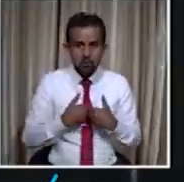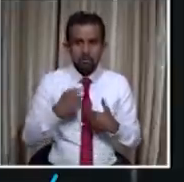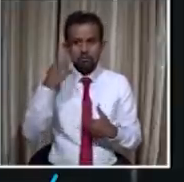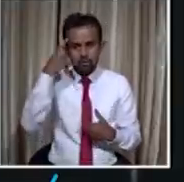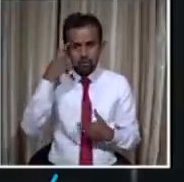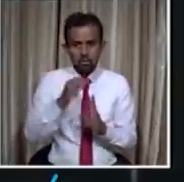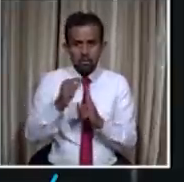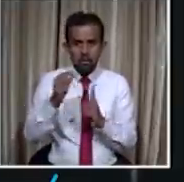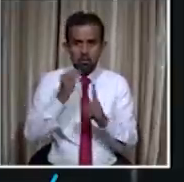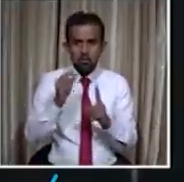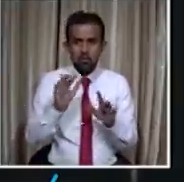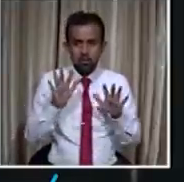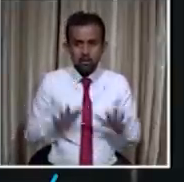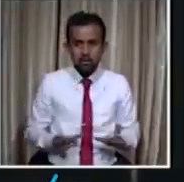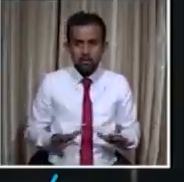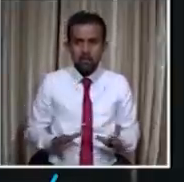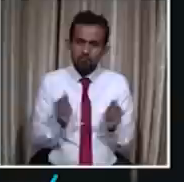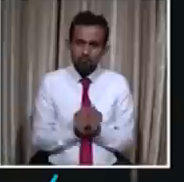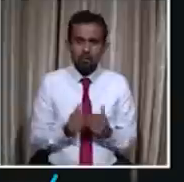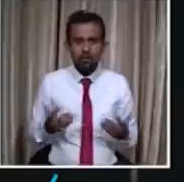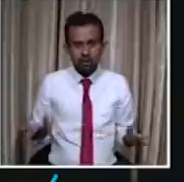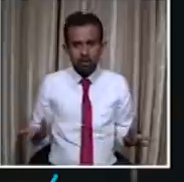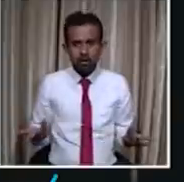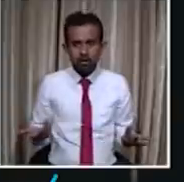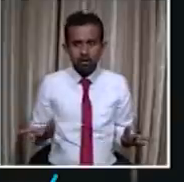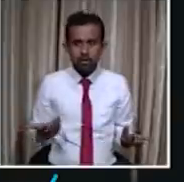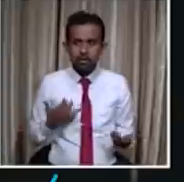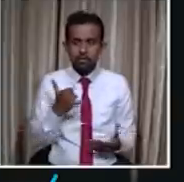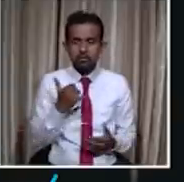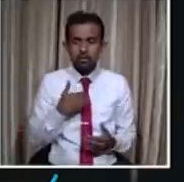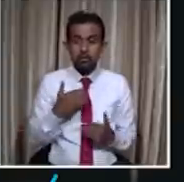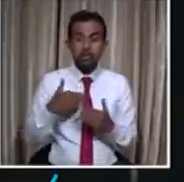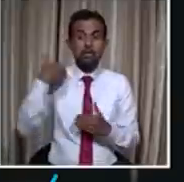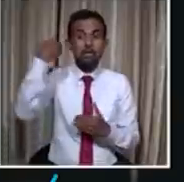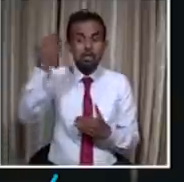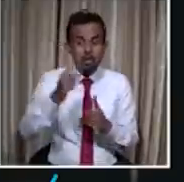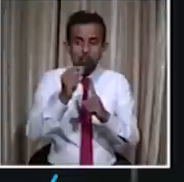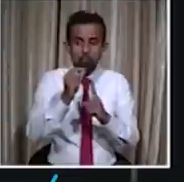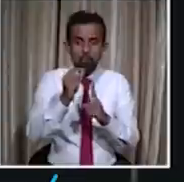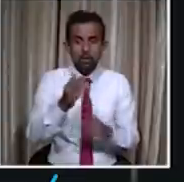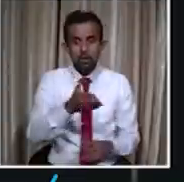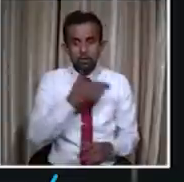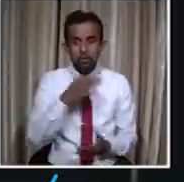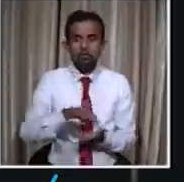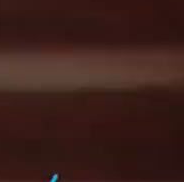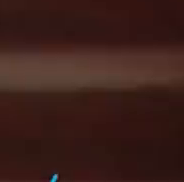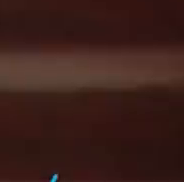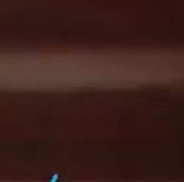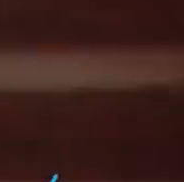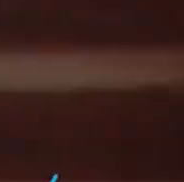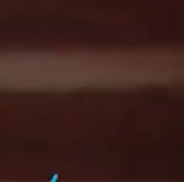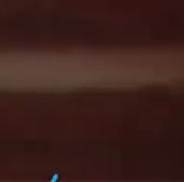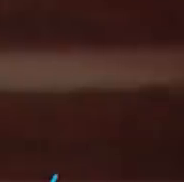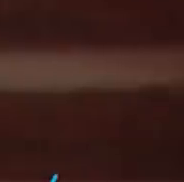මේ පාර්ලිමේන්තුවේ ඉන්න එක කිසිදු පළක් නැහැ කියලා. එදාට මම සමහරලාට ඊළඟ පාර්ලිමේන්තුව ආරෙදි වෙන්න පුළුවන් තීරණයක් ගන්න ඉඩ තියෙනවා.